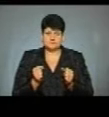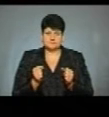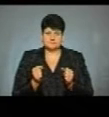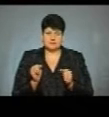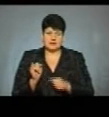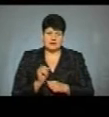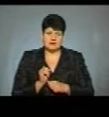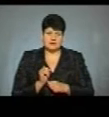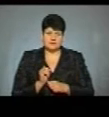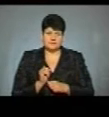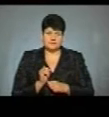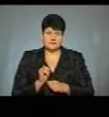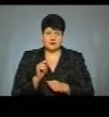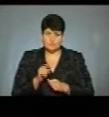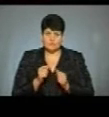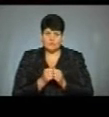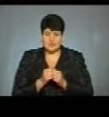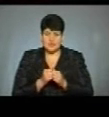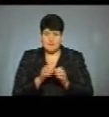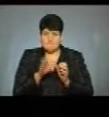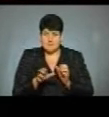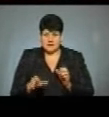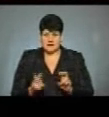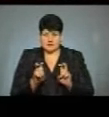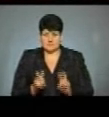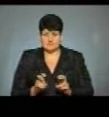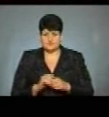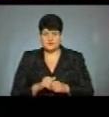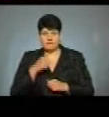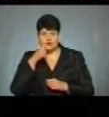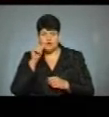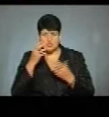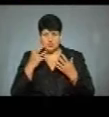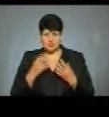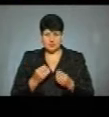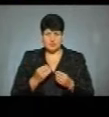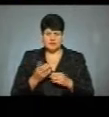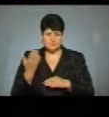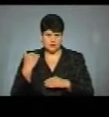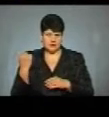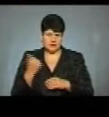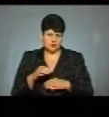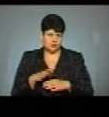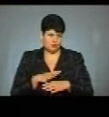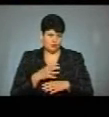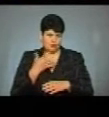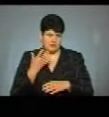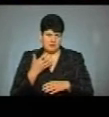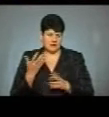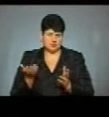І от через те під батареями сьогодні ми вчимося. Від вчорашнього дня там дітям той тиждень було якось